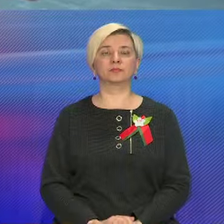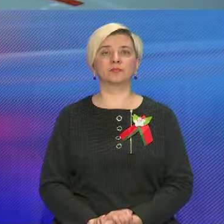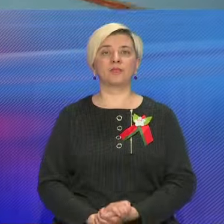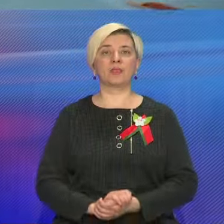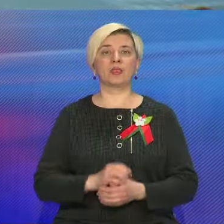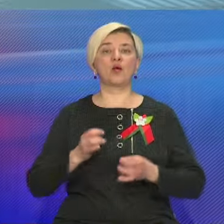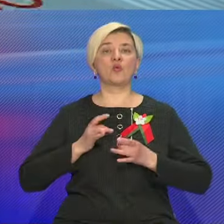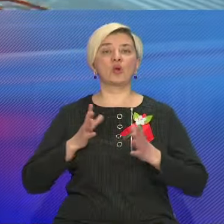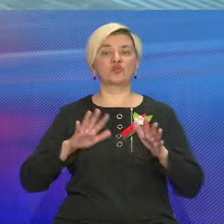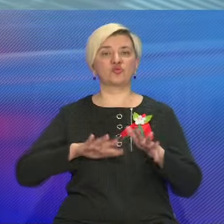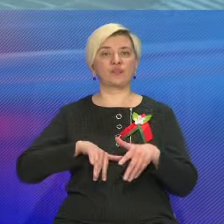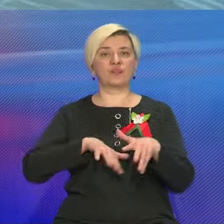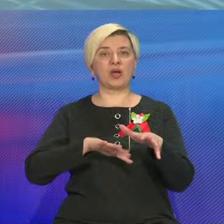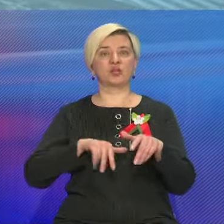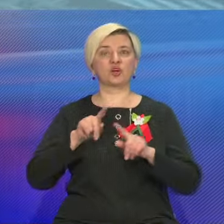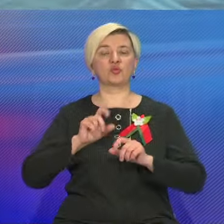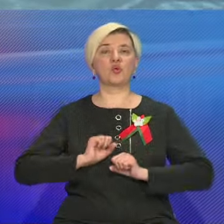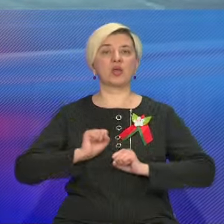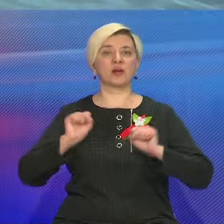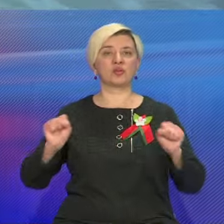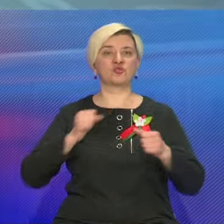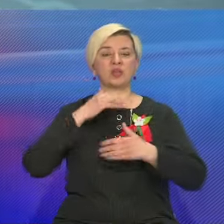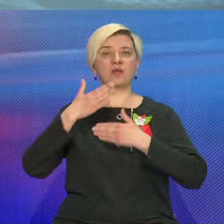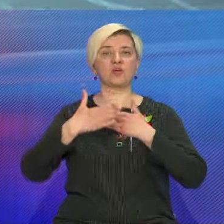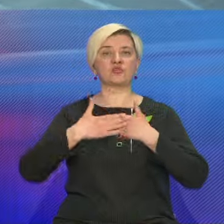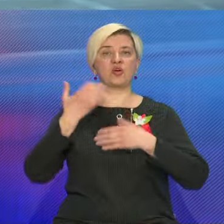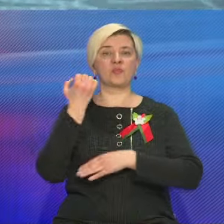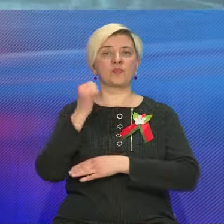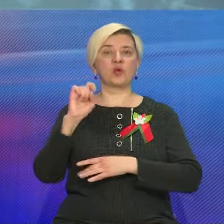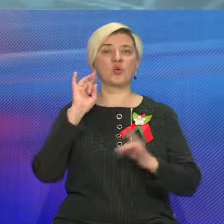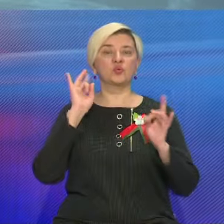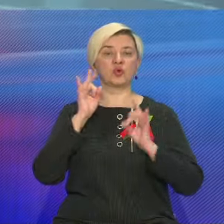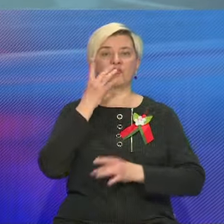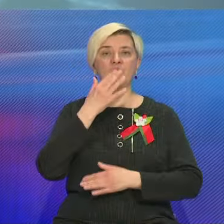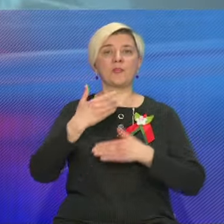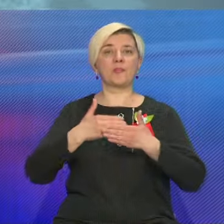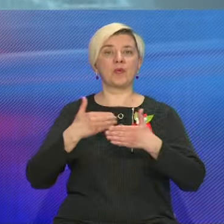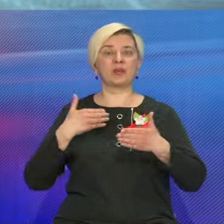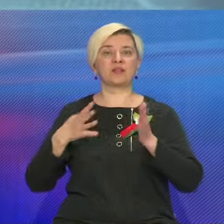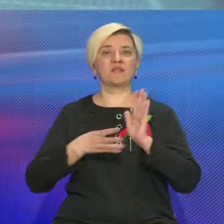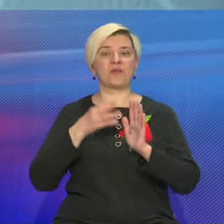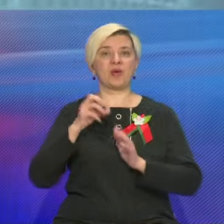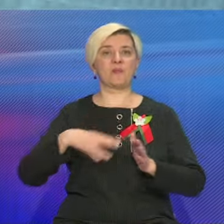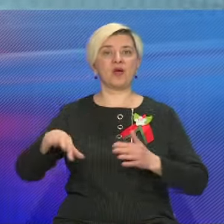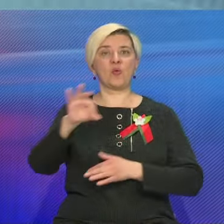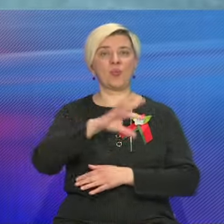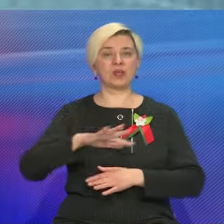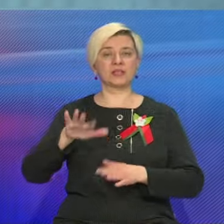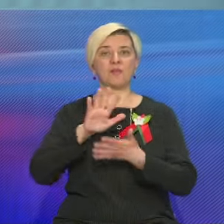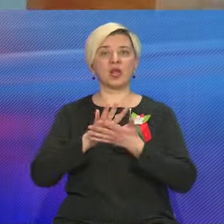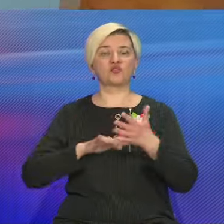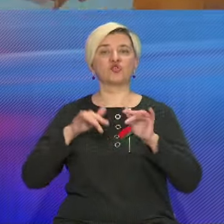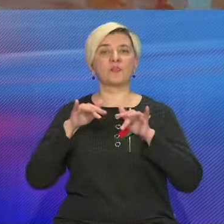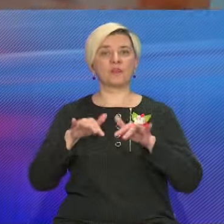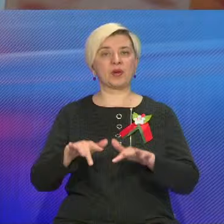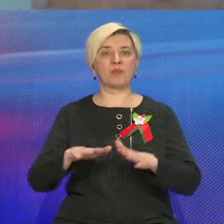Урочистий марш для тих, хто героїчно наближав перемогу, гучав у Гродні. Напередодні 9 мая по всій області продовжується марафон віншування